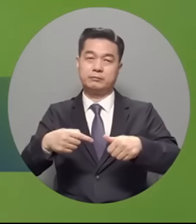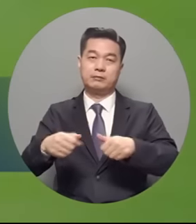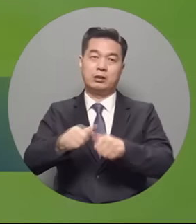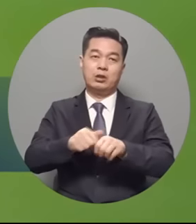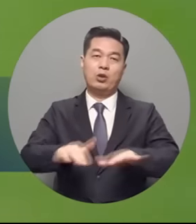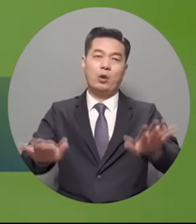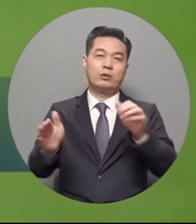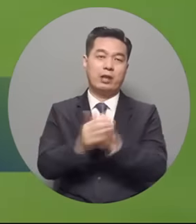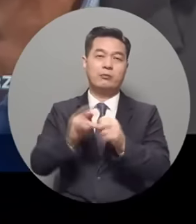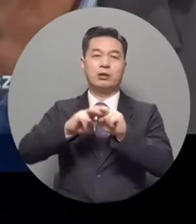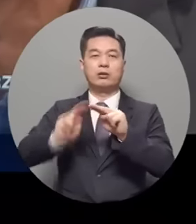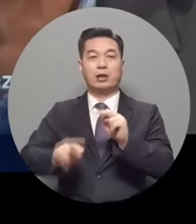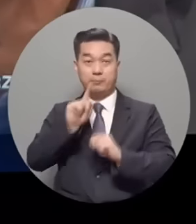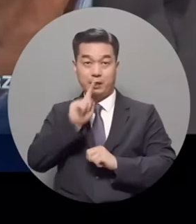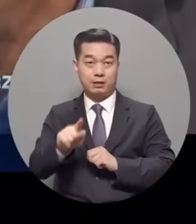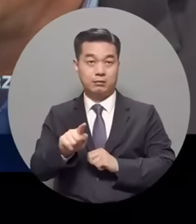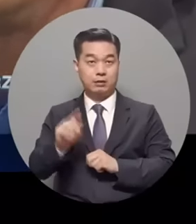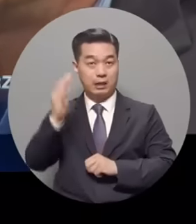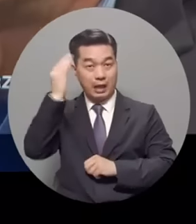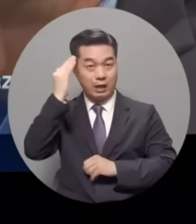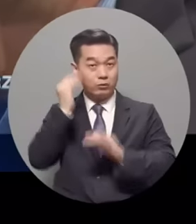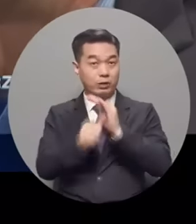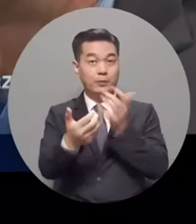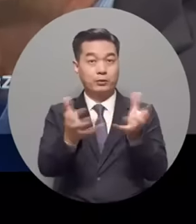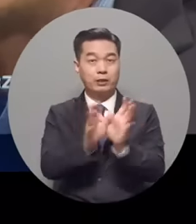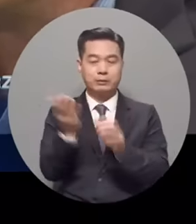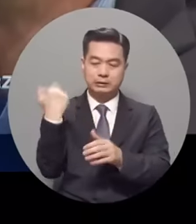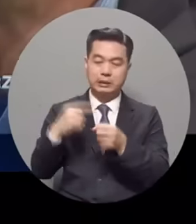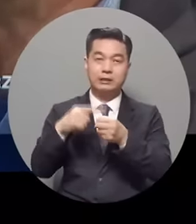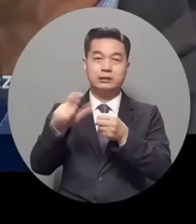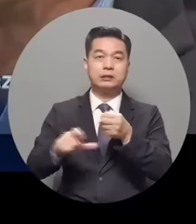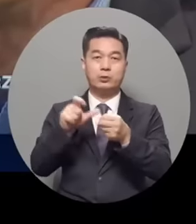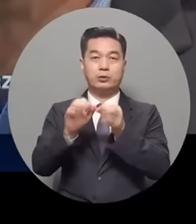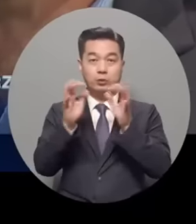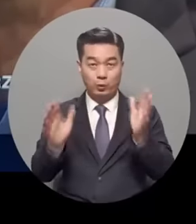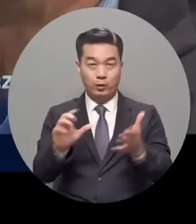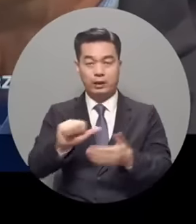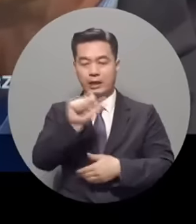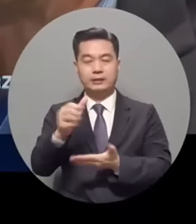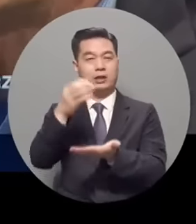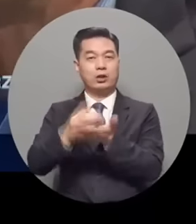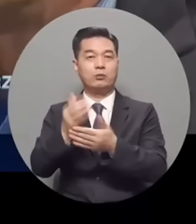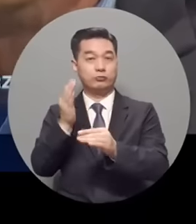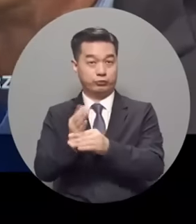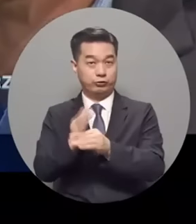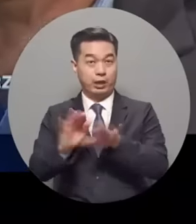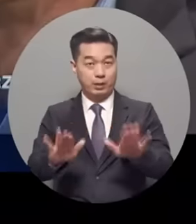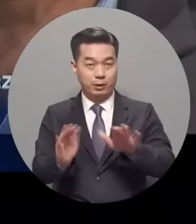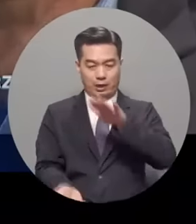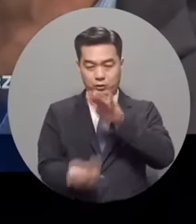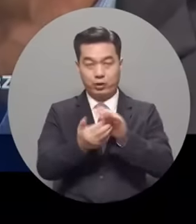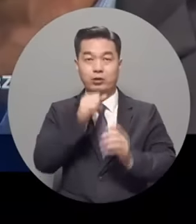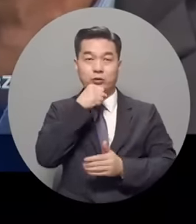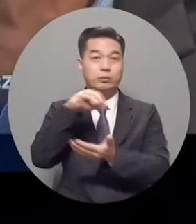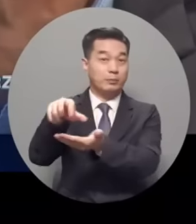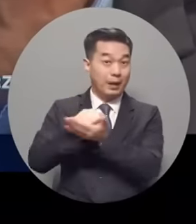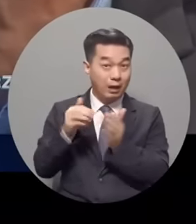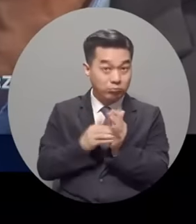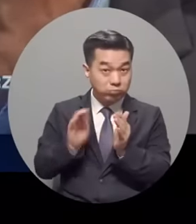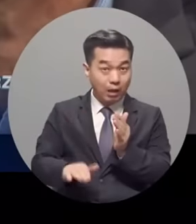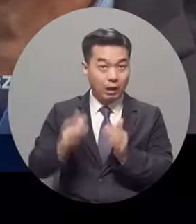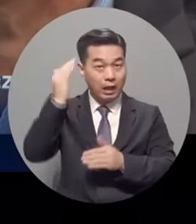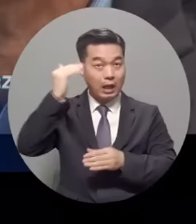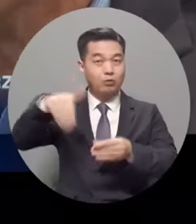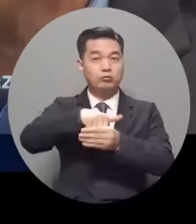südkoreanischen Mannschaft der letzten 15 Jahre. Aber in der koreanischen Kultur ist es halt so, dass dann jemand verantwortlich